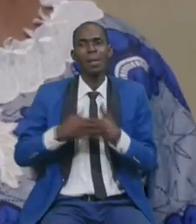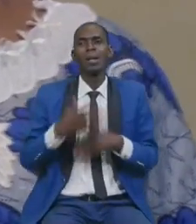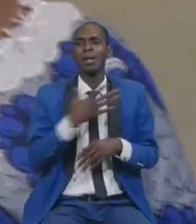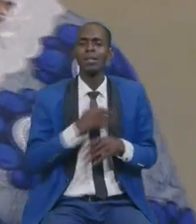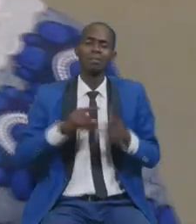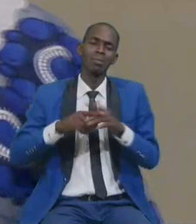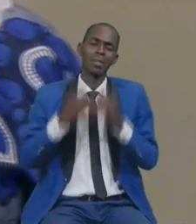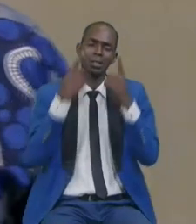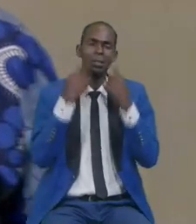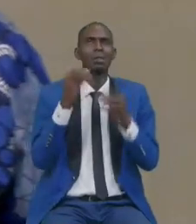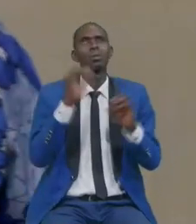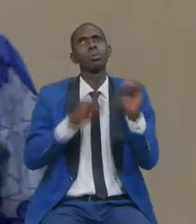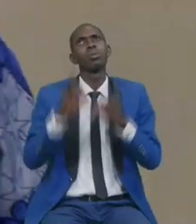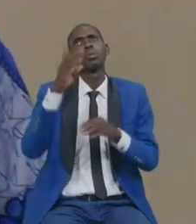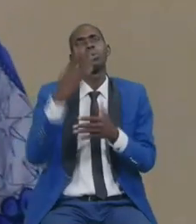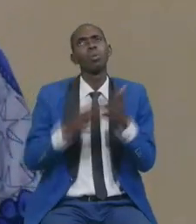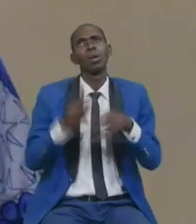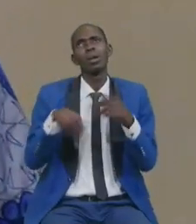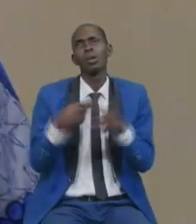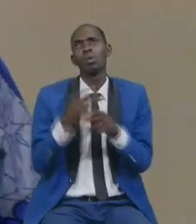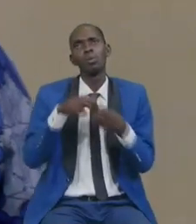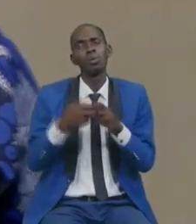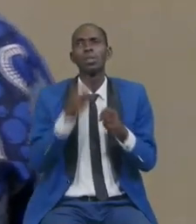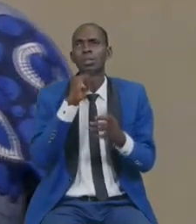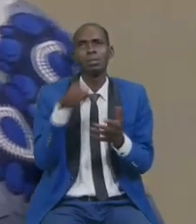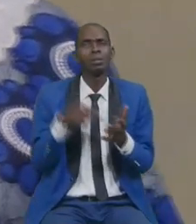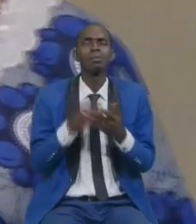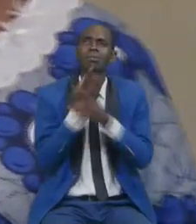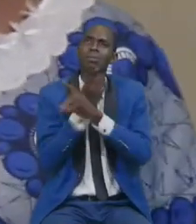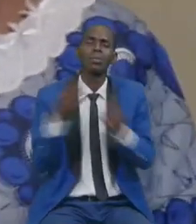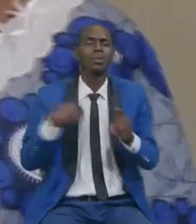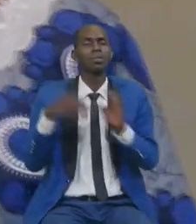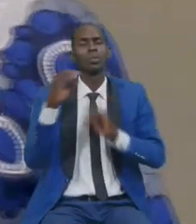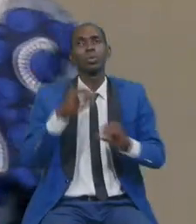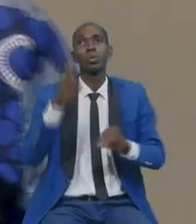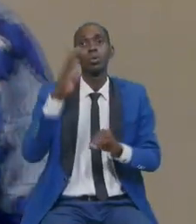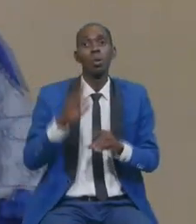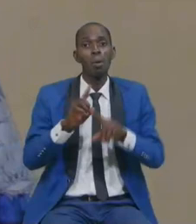quel type de problème ça? Délivre-moi, oh Dieu. Mais gloire à Dieu